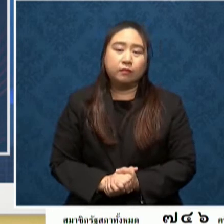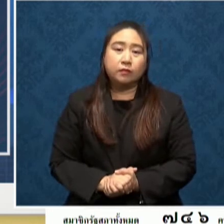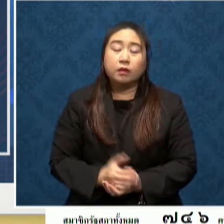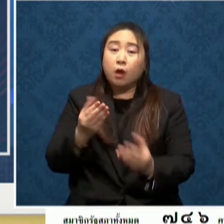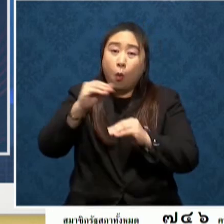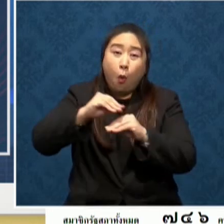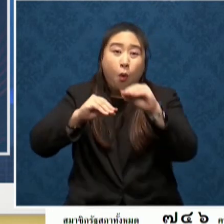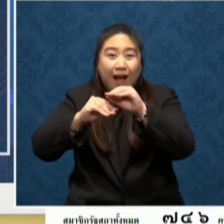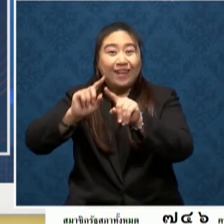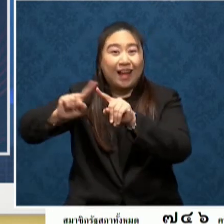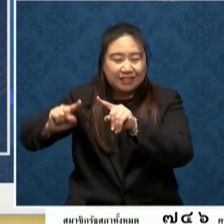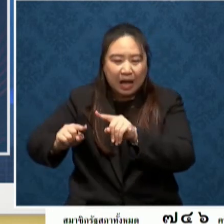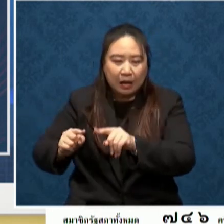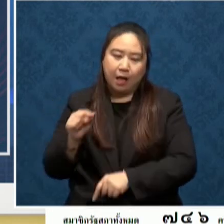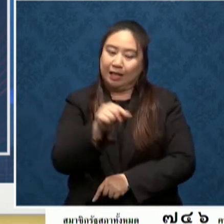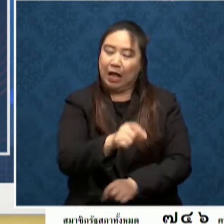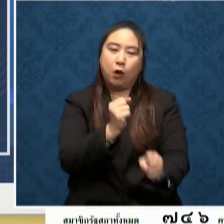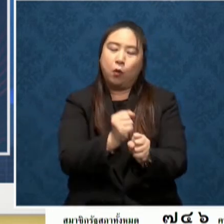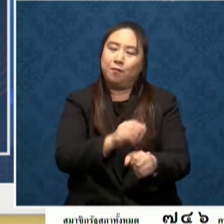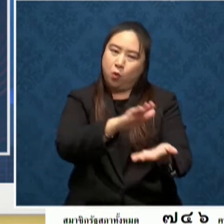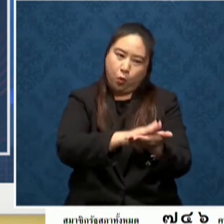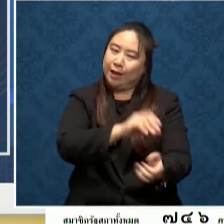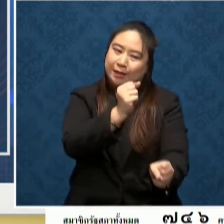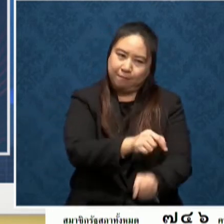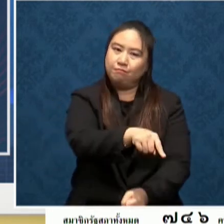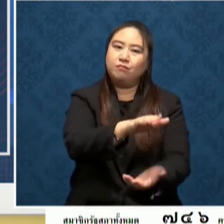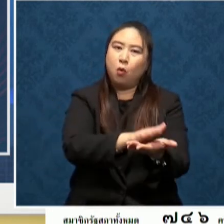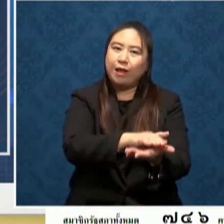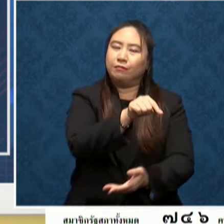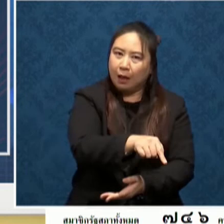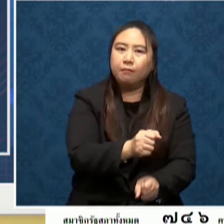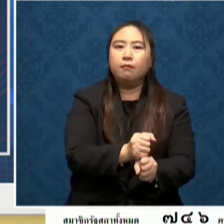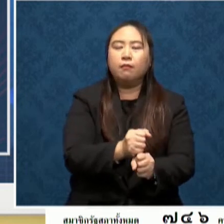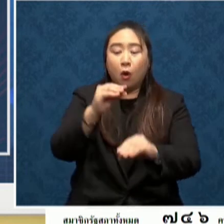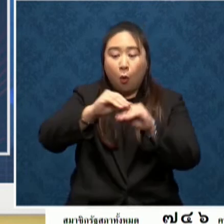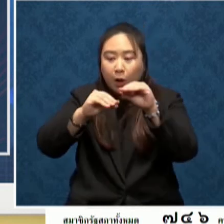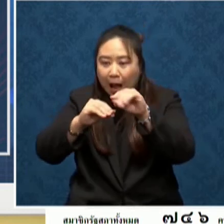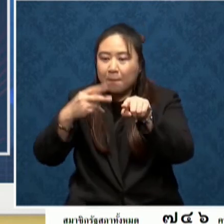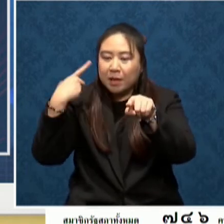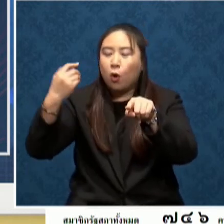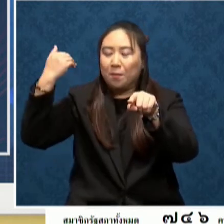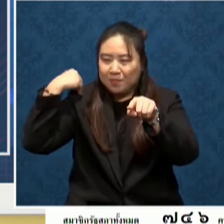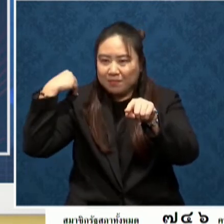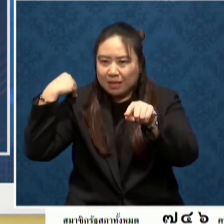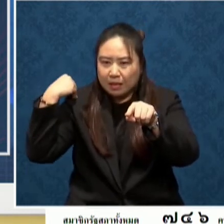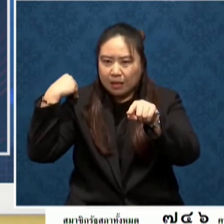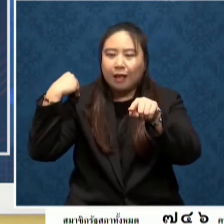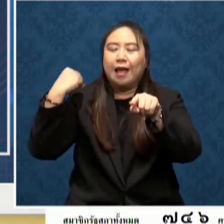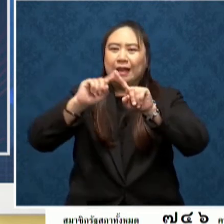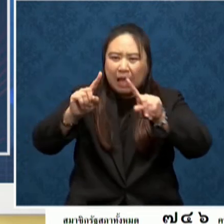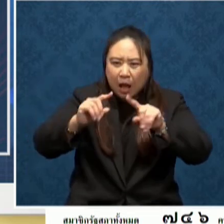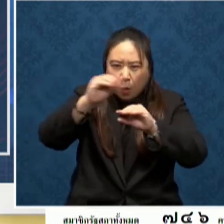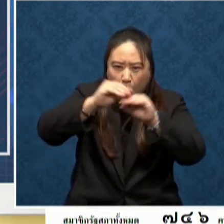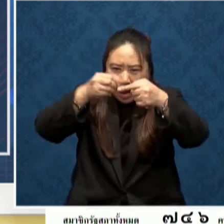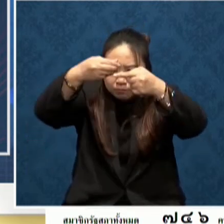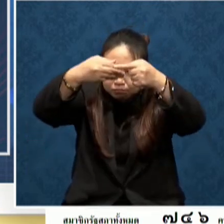หรอโครงการต่ๆทเอออะไรกมาลทโงเรีนบางโครงการก็เป็ประโยชต่นัเรียนเปประโยชนต่การจัดการเรีการสอนแต่อีกหลายโครง